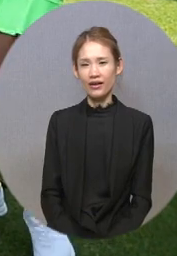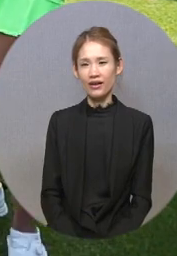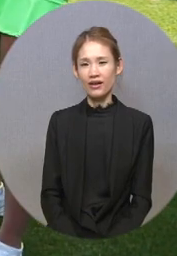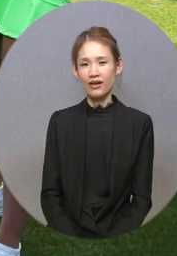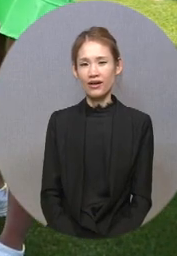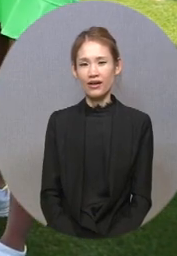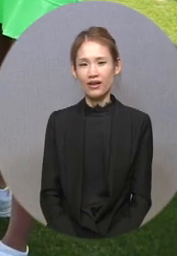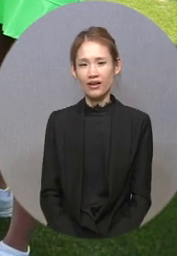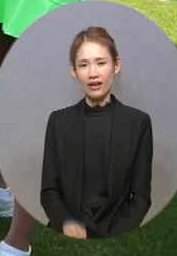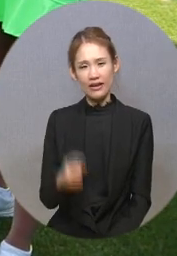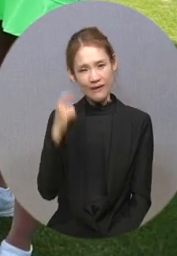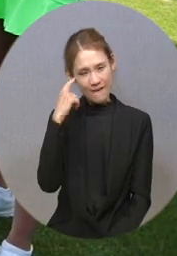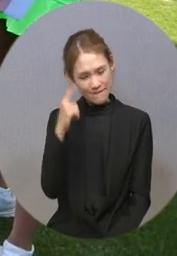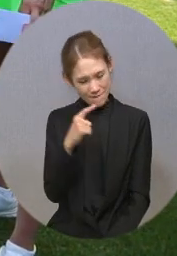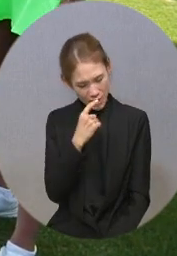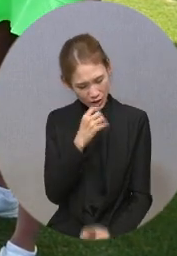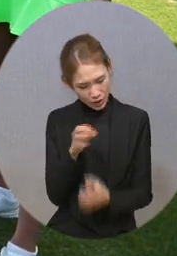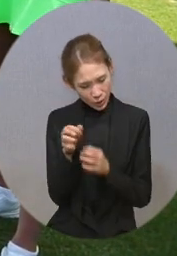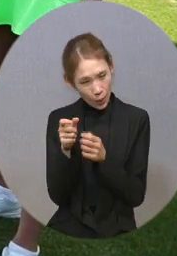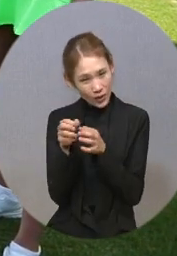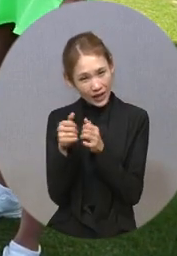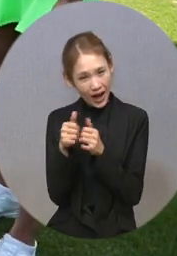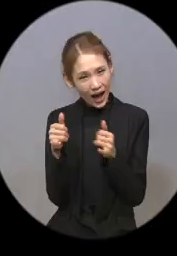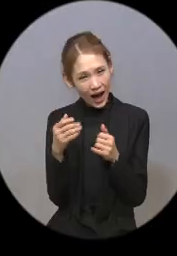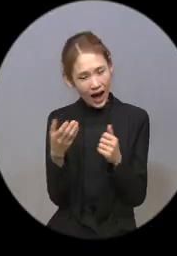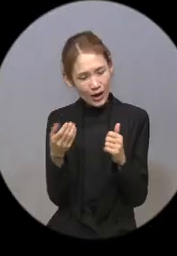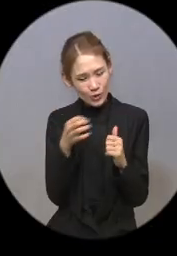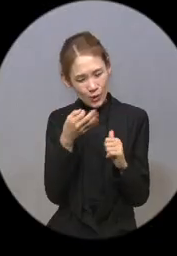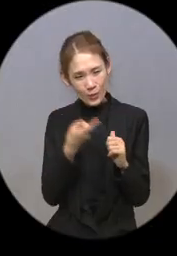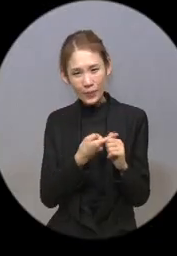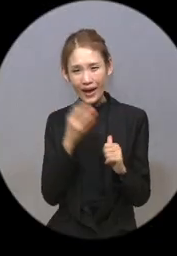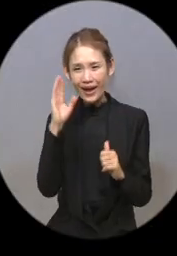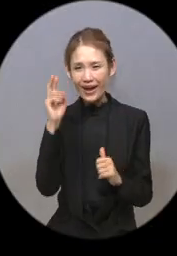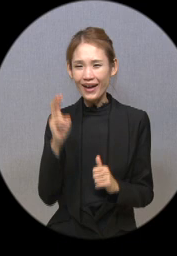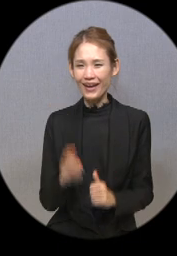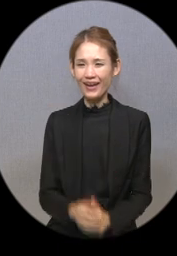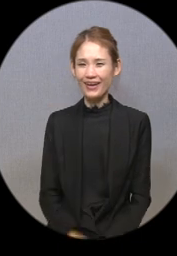이거 수박 소상공인들한테 대박 욕먹는다.